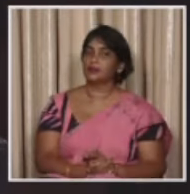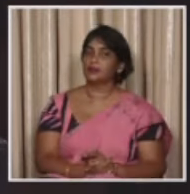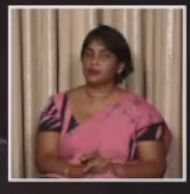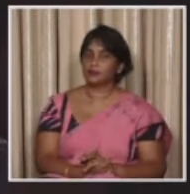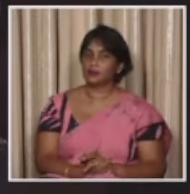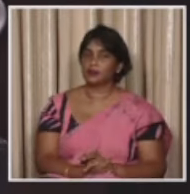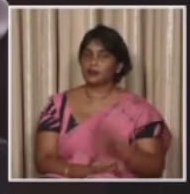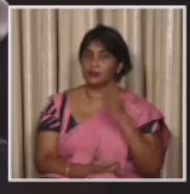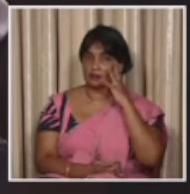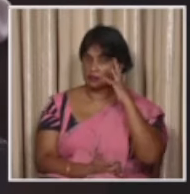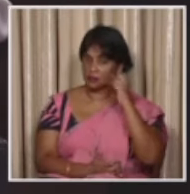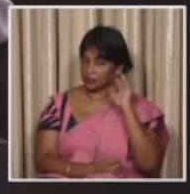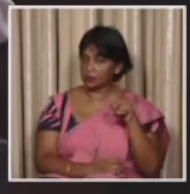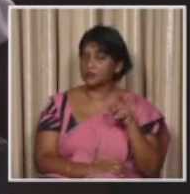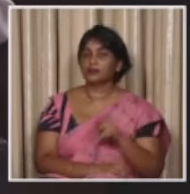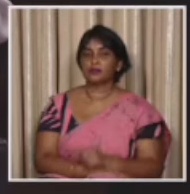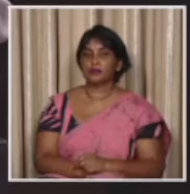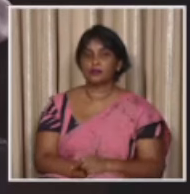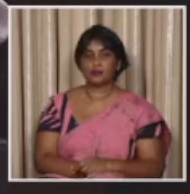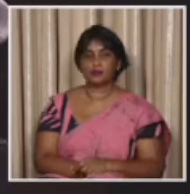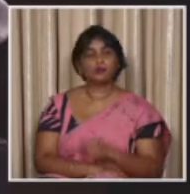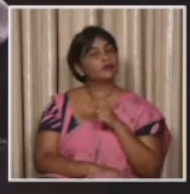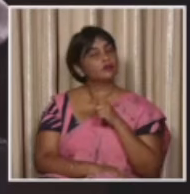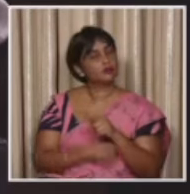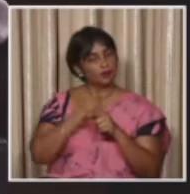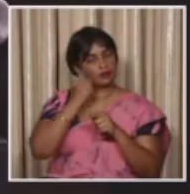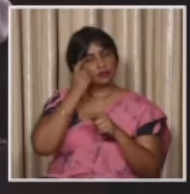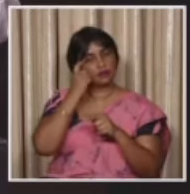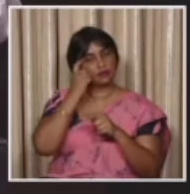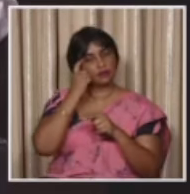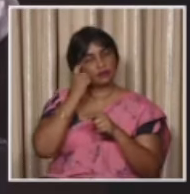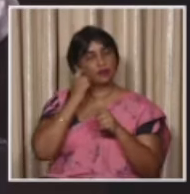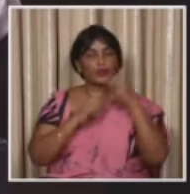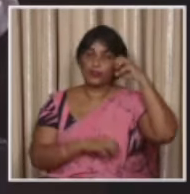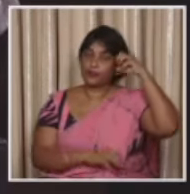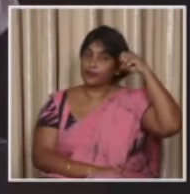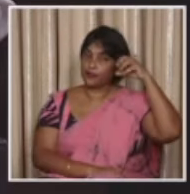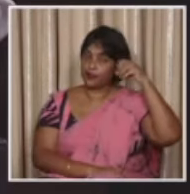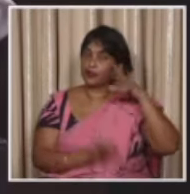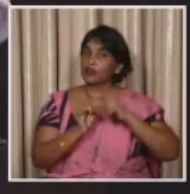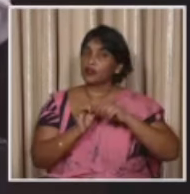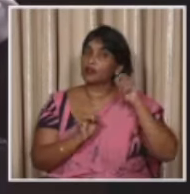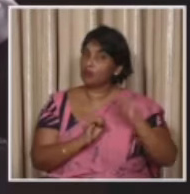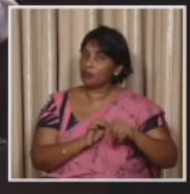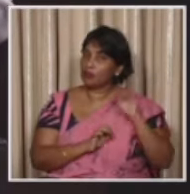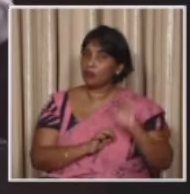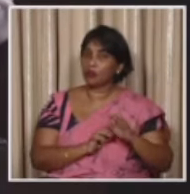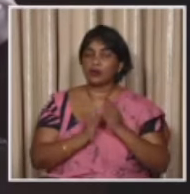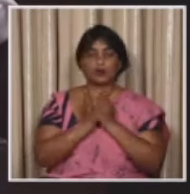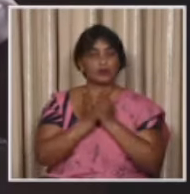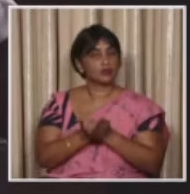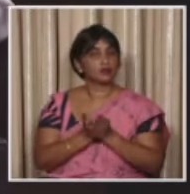නැහැ. මතක තියාගන්න මේ විදුලි බල මණ්ඩලයේ සතු සම්පත්